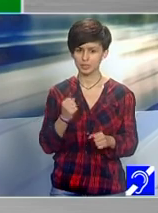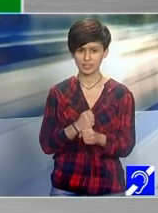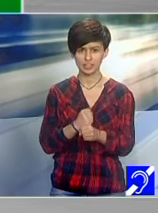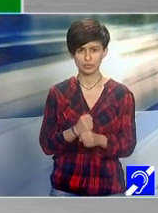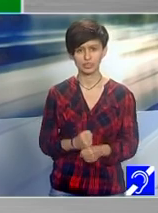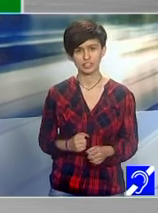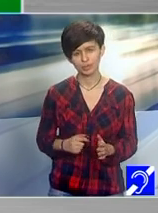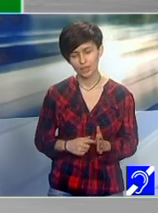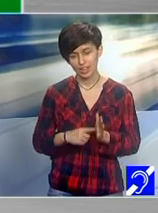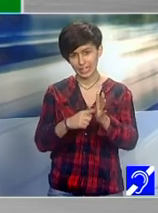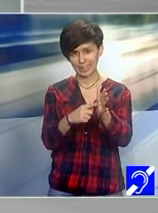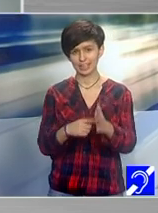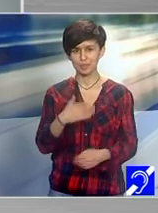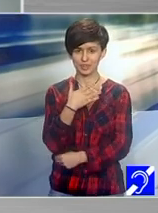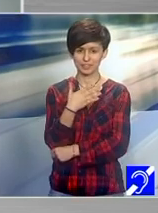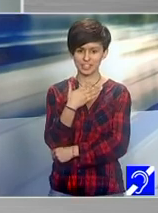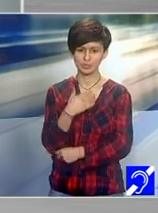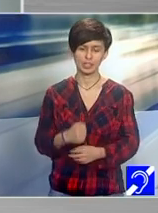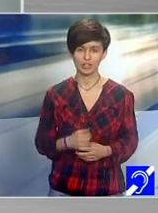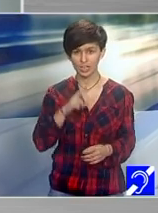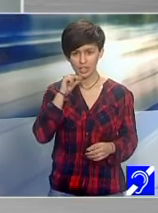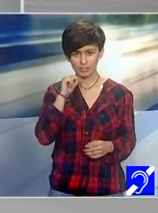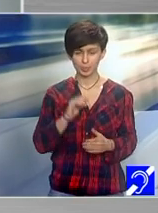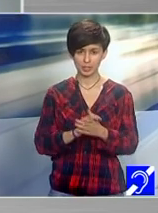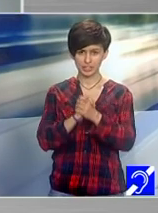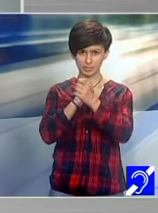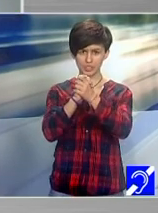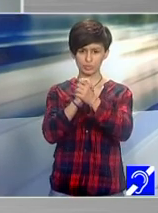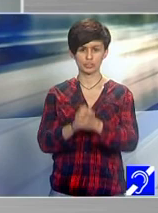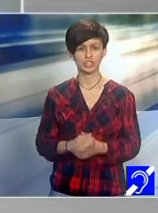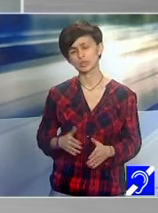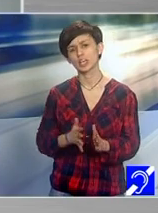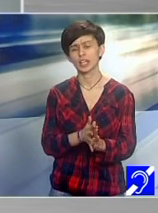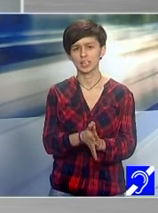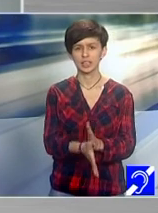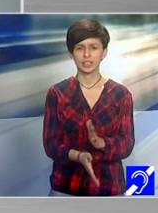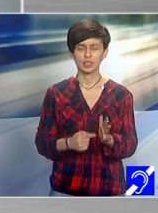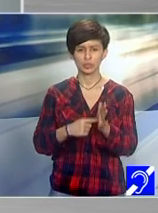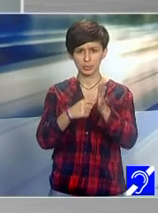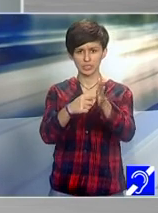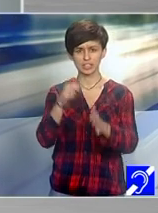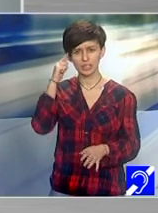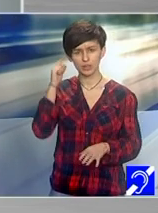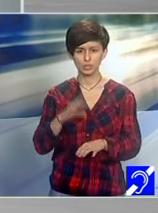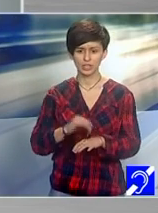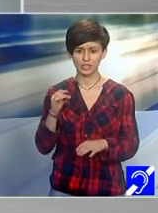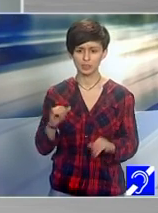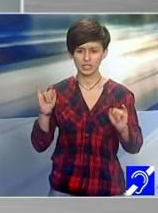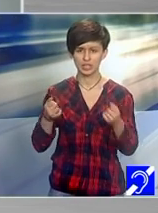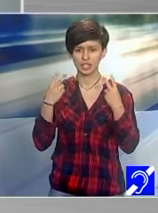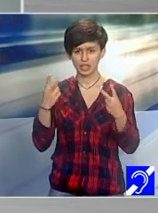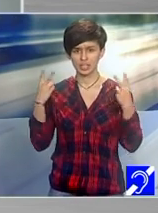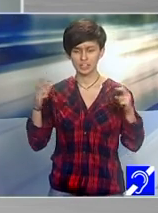de acest succes care include și circuitul de prezentare a unor invenții la evenimente